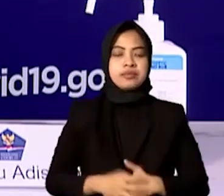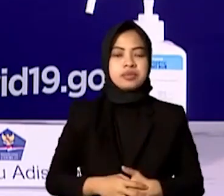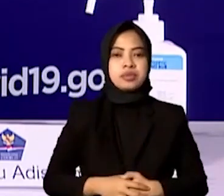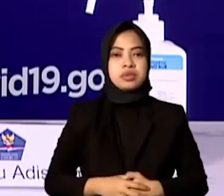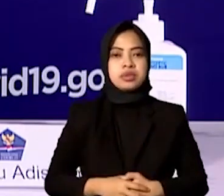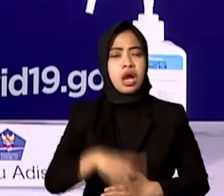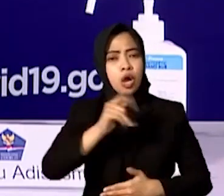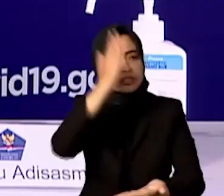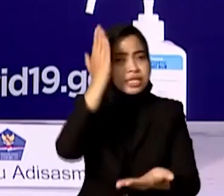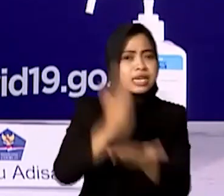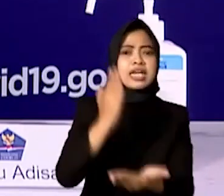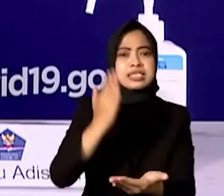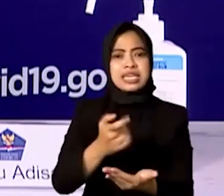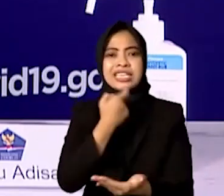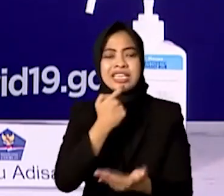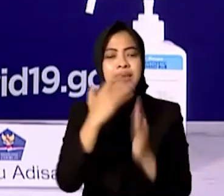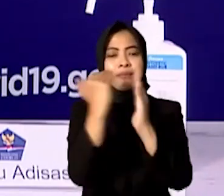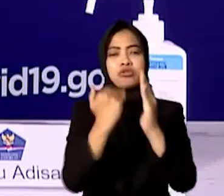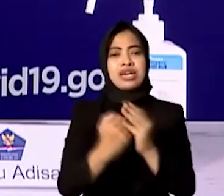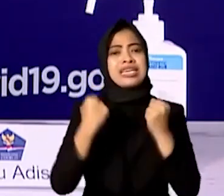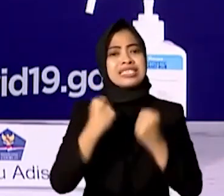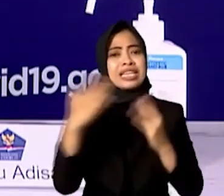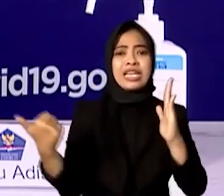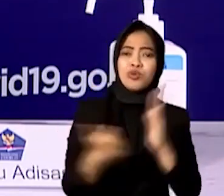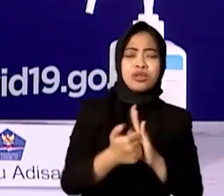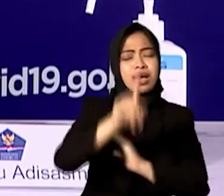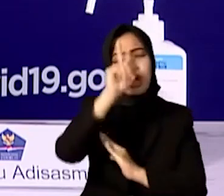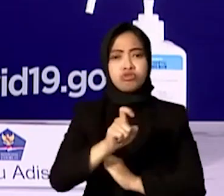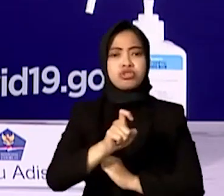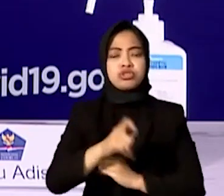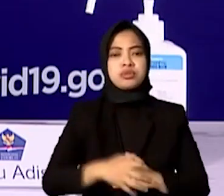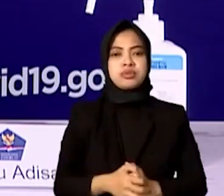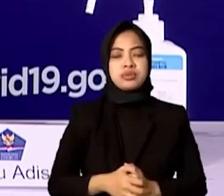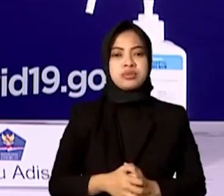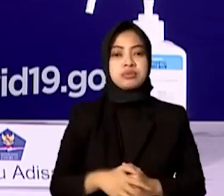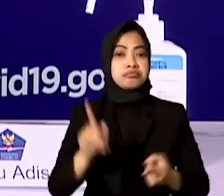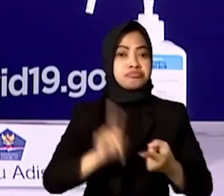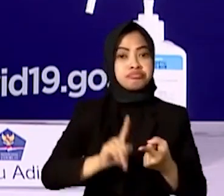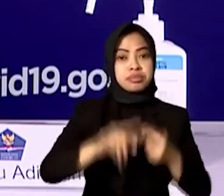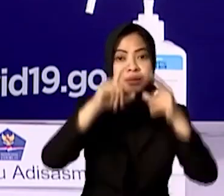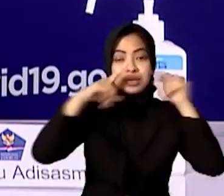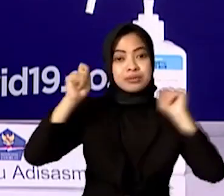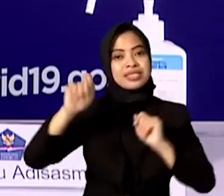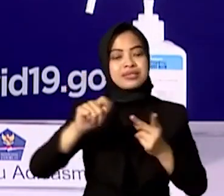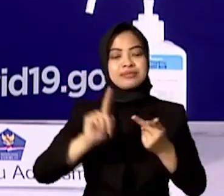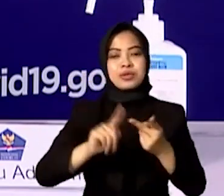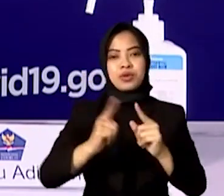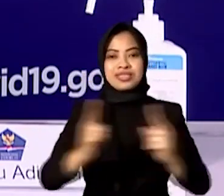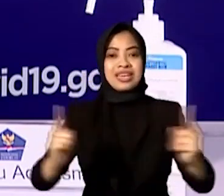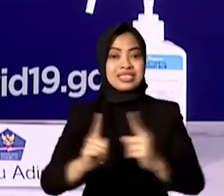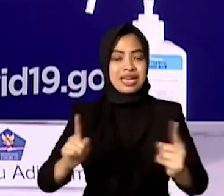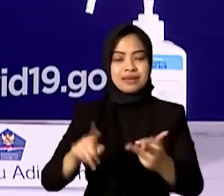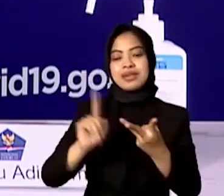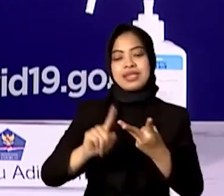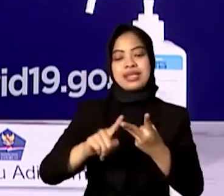dengan tegas pelaksanaan protokol kesehatan dengan disiplin yaitu memakai masker menjaga jarak